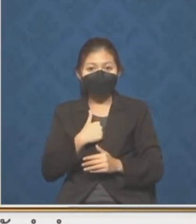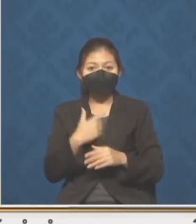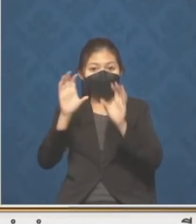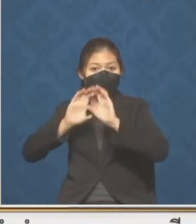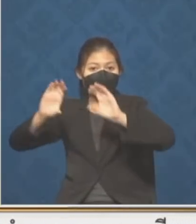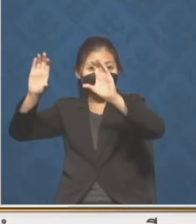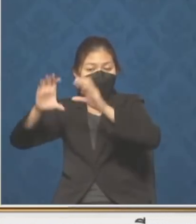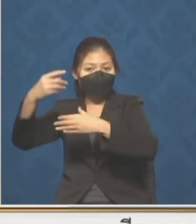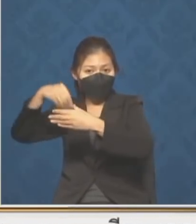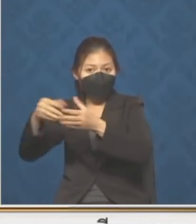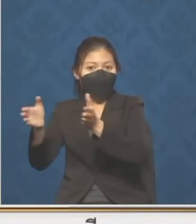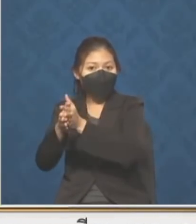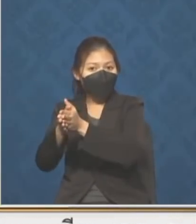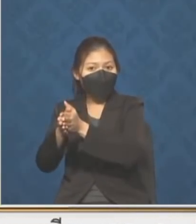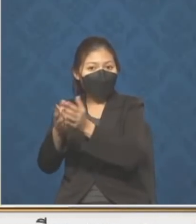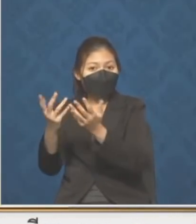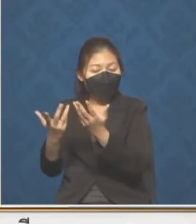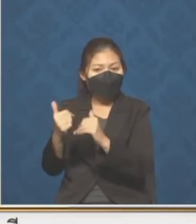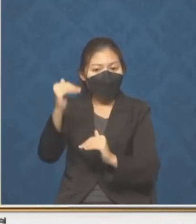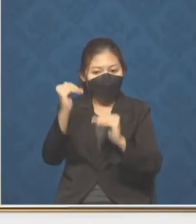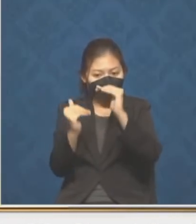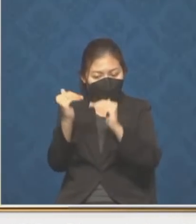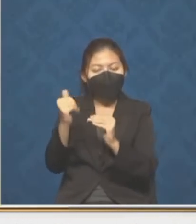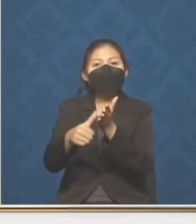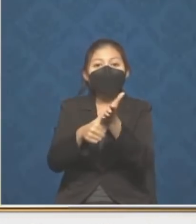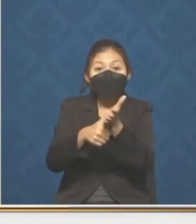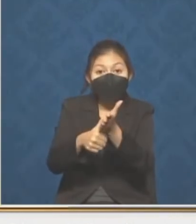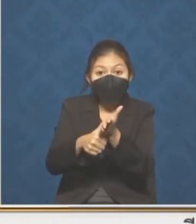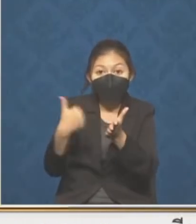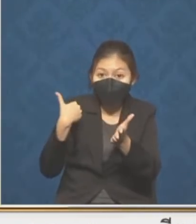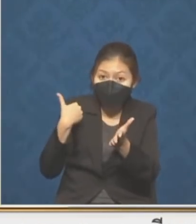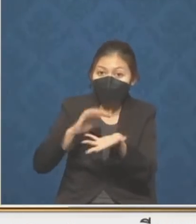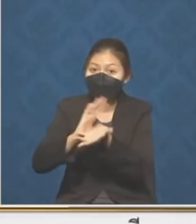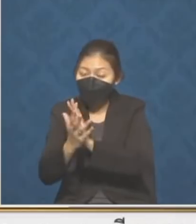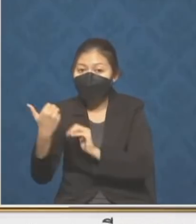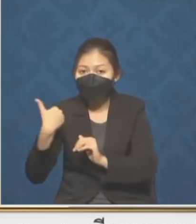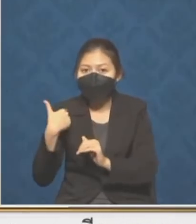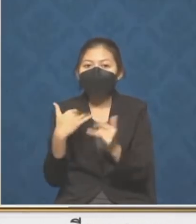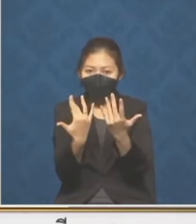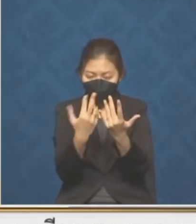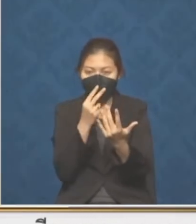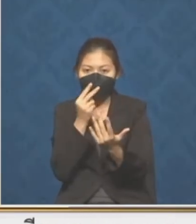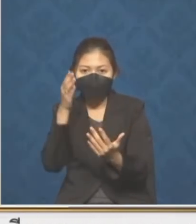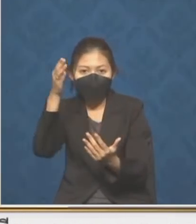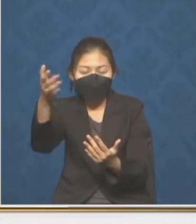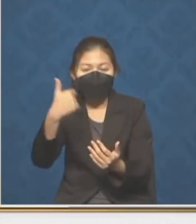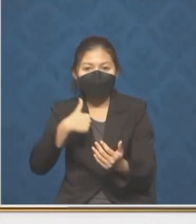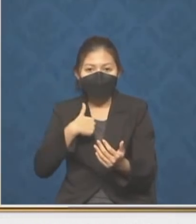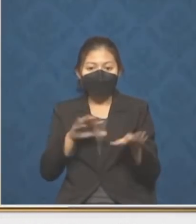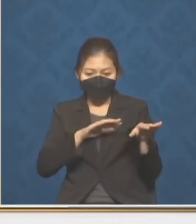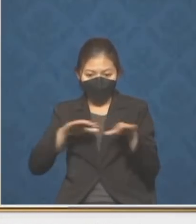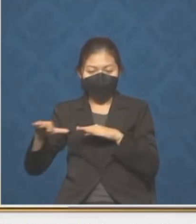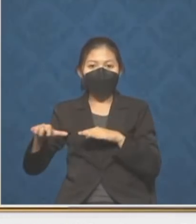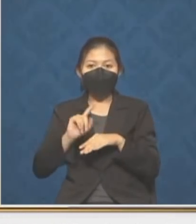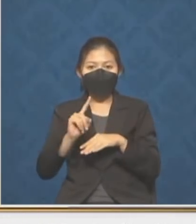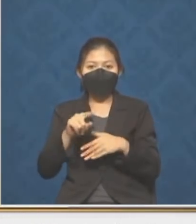ลความเหลื่อมล้ำจะถูกแก้ไขไหมโปรดติดตามก็แล้วกันนะครับและผมก็จะไปเตรียมตัวสำหรับ